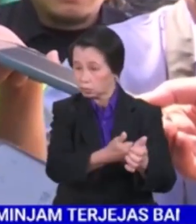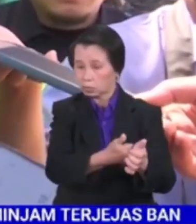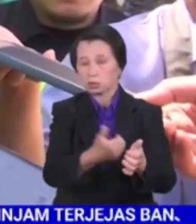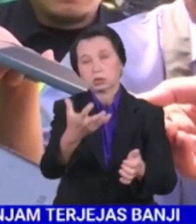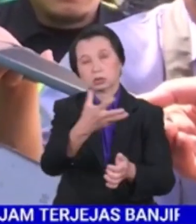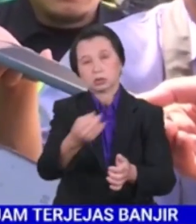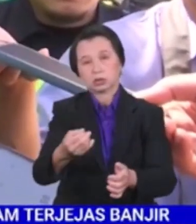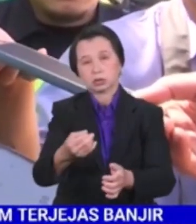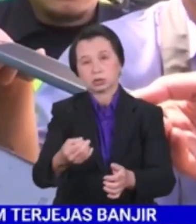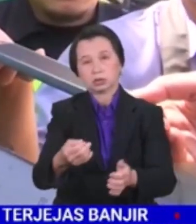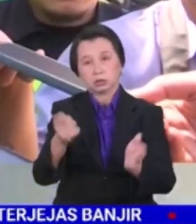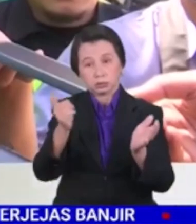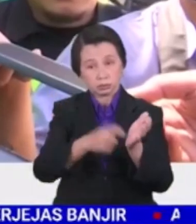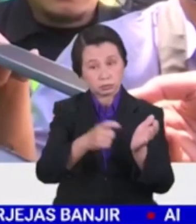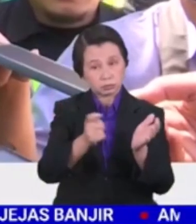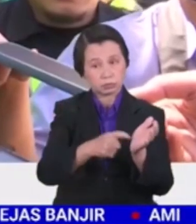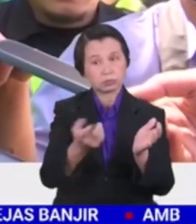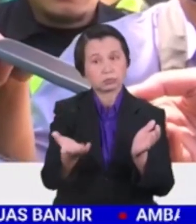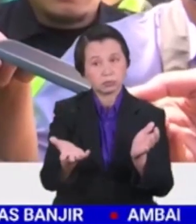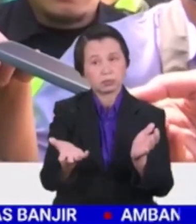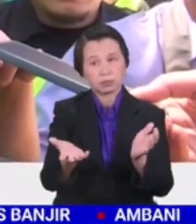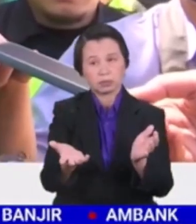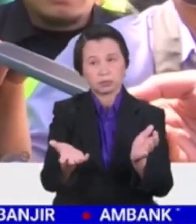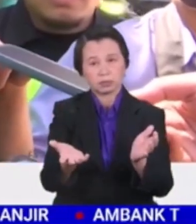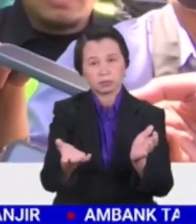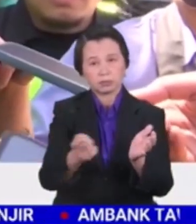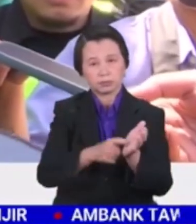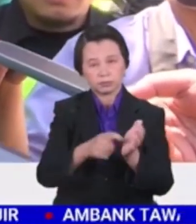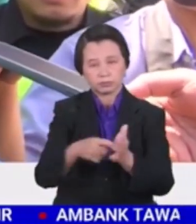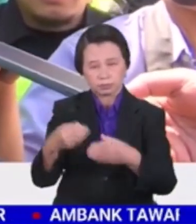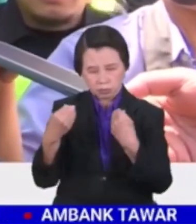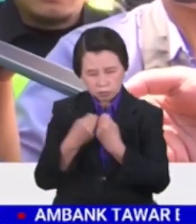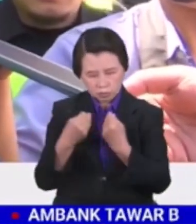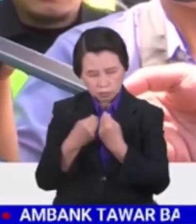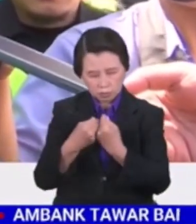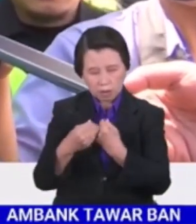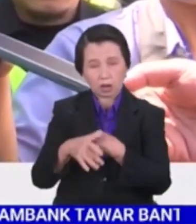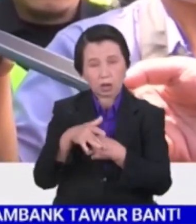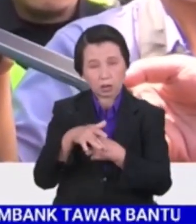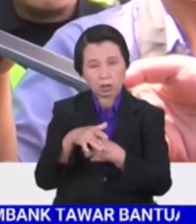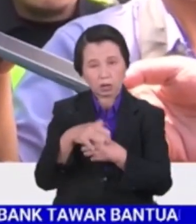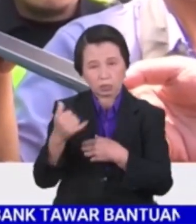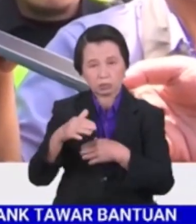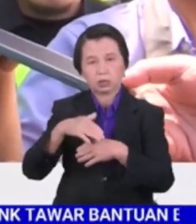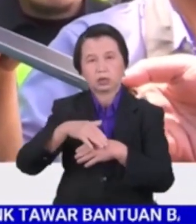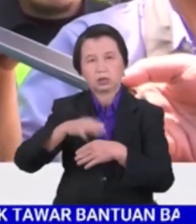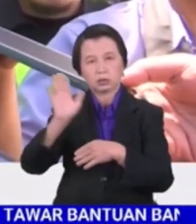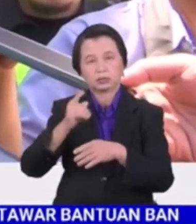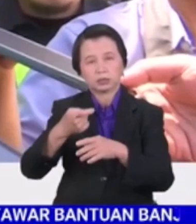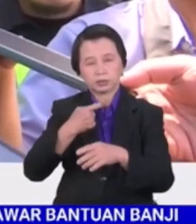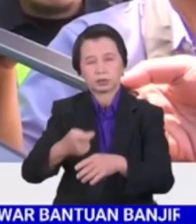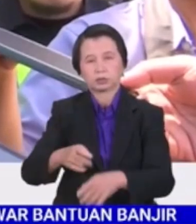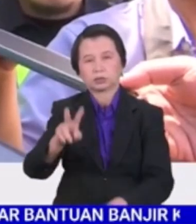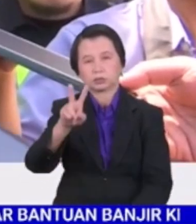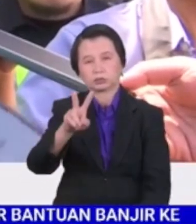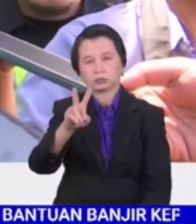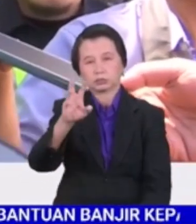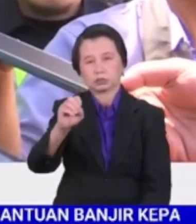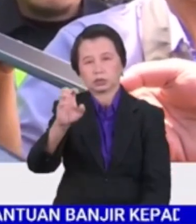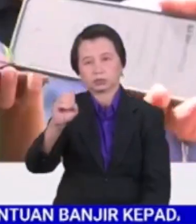janda dari segi tunggakan pengin awal yang kita buat telah melebihi daripada